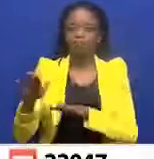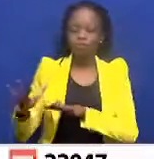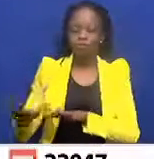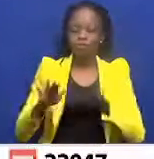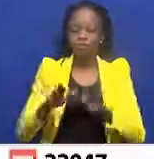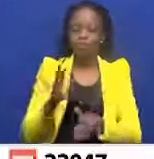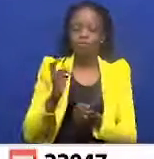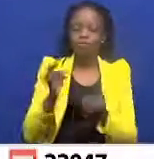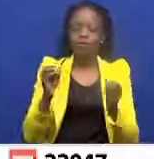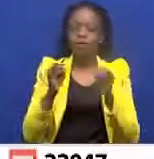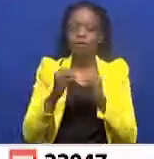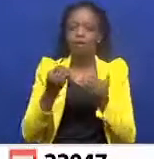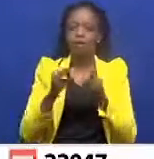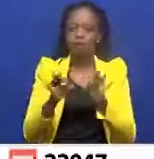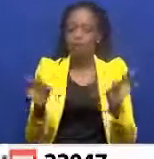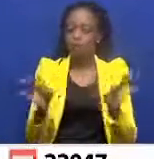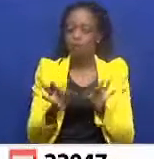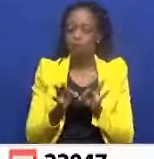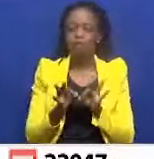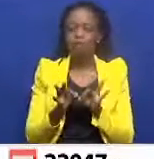mimi sasa namaliza miaka